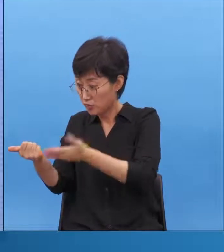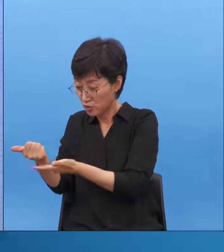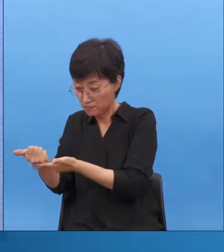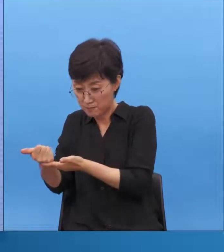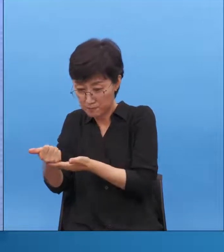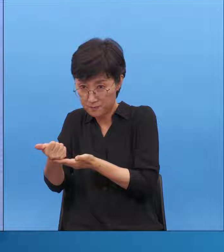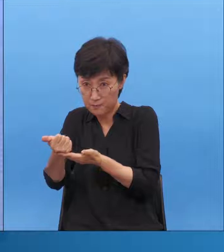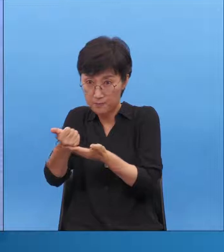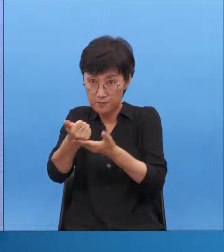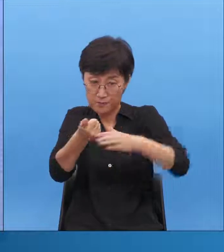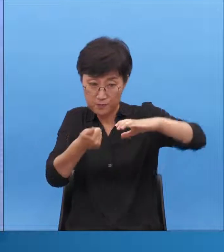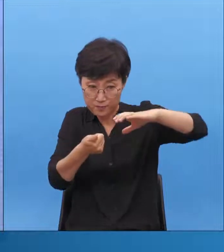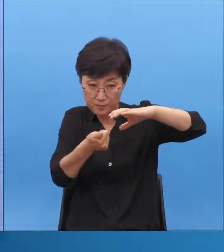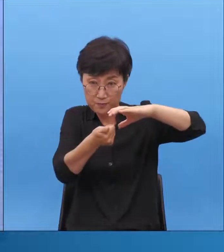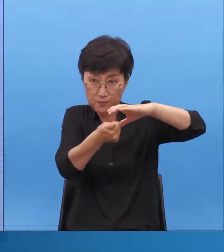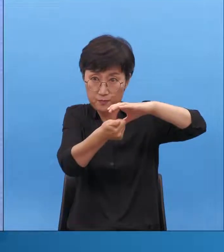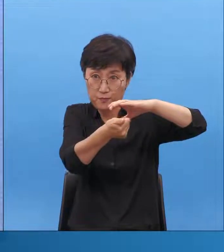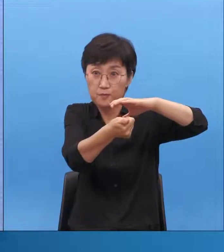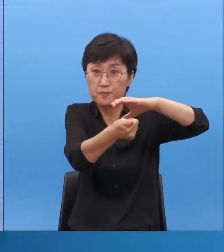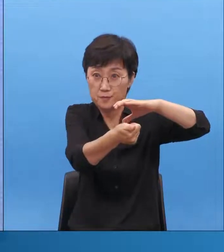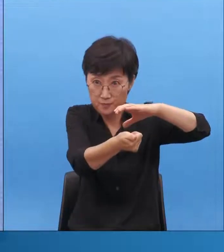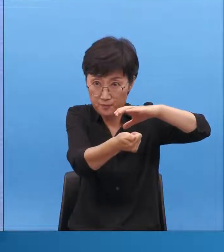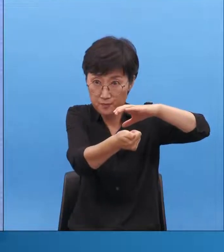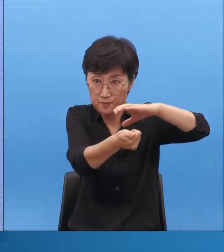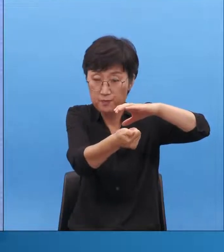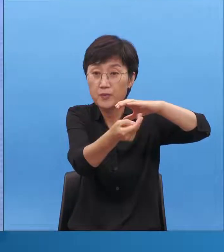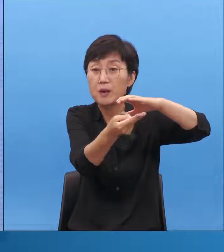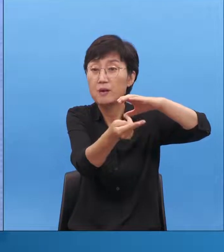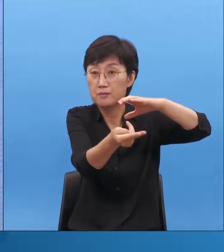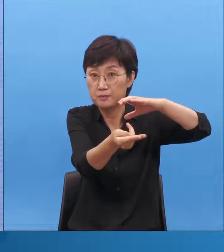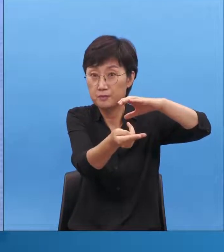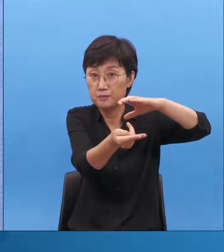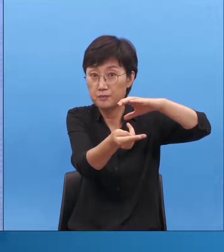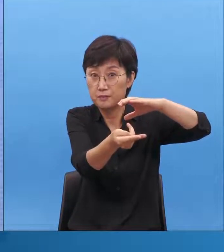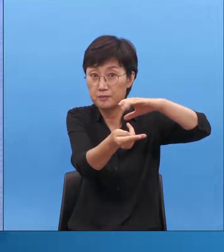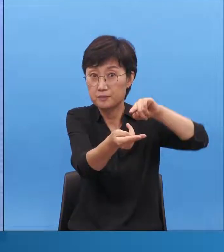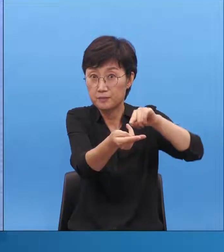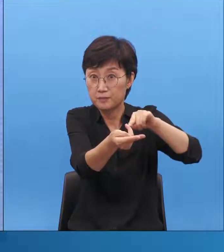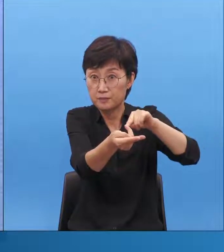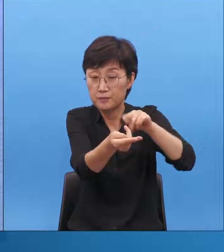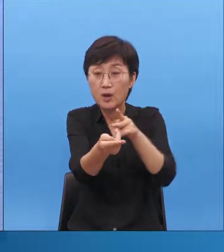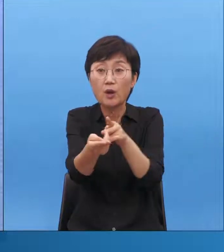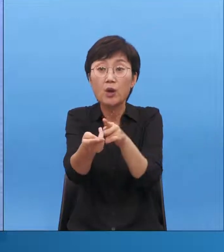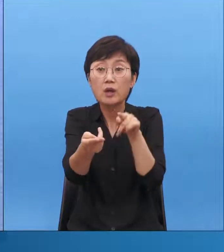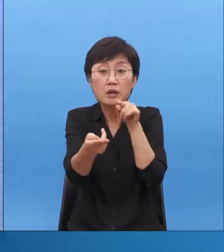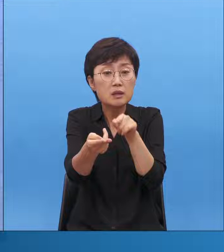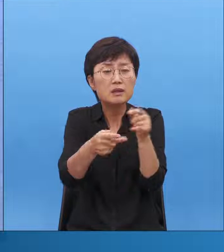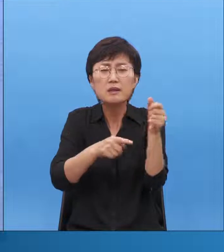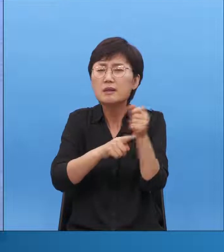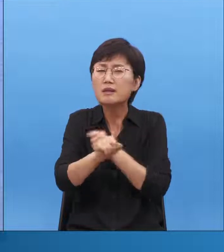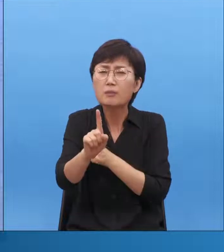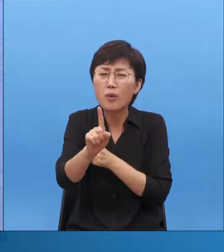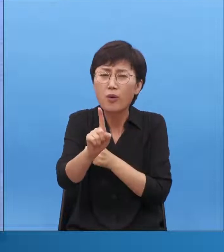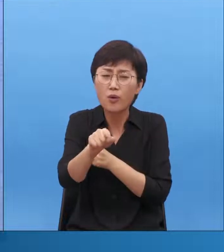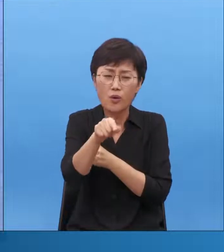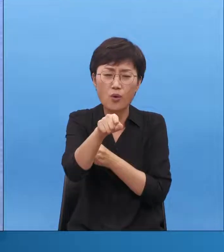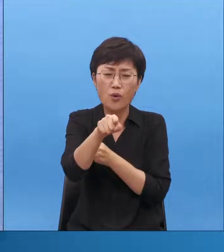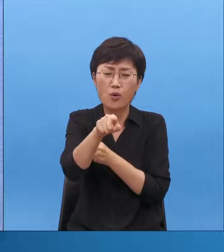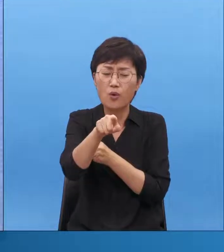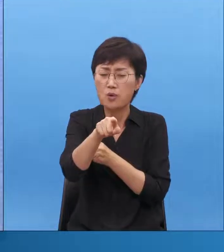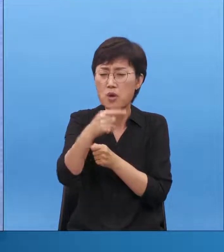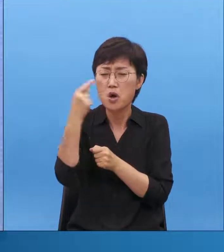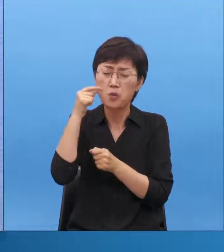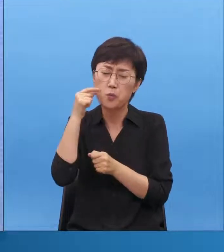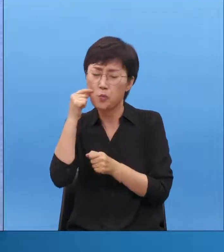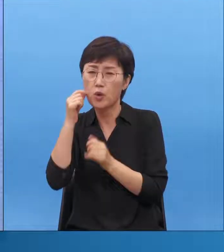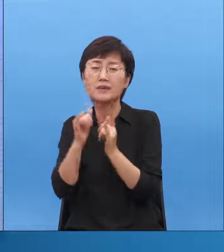a huge boulder 뭔 or 말인지 rock 압니까? that looks like a cave. 왕이나 귀족들이 들어가는 무덤이에요. And it means that this is a